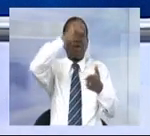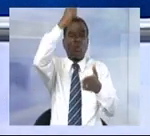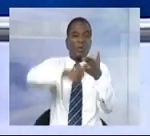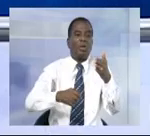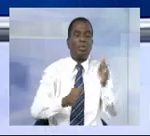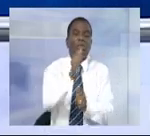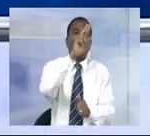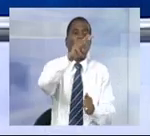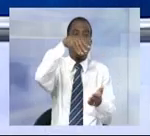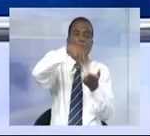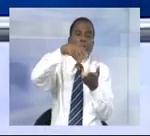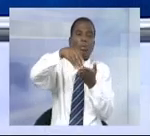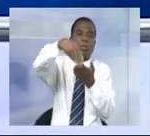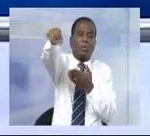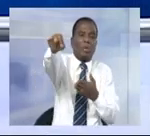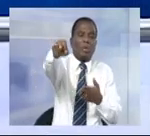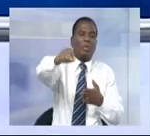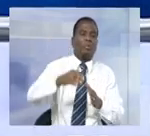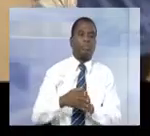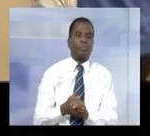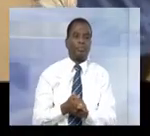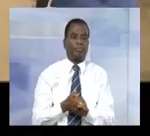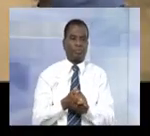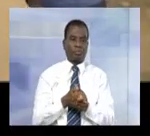milliards de francs CFA, nous dit Hervé Blé.